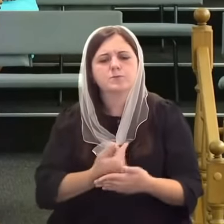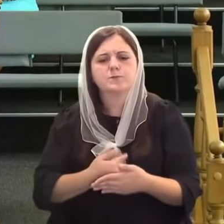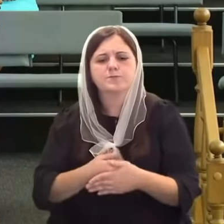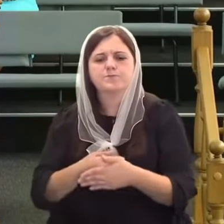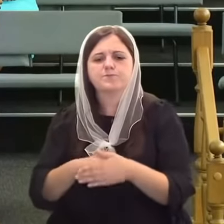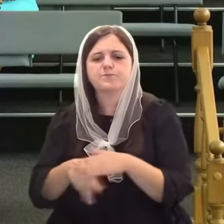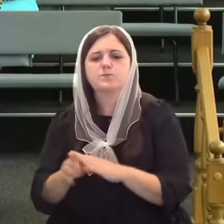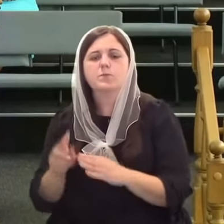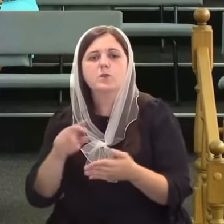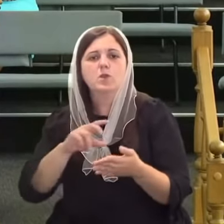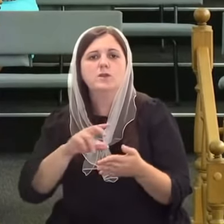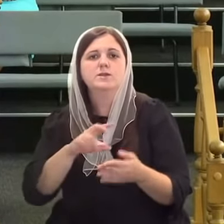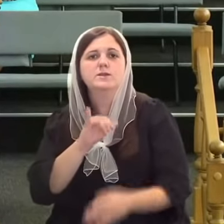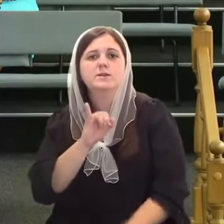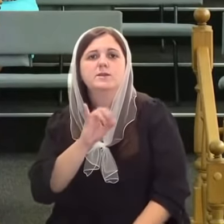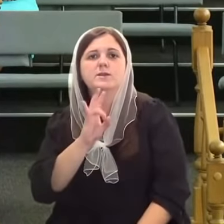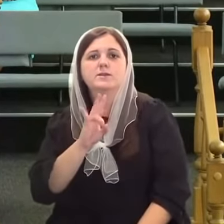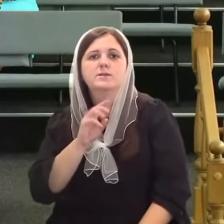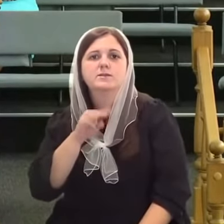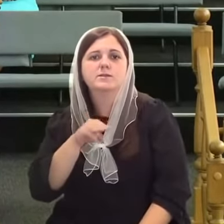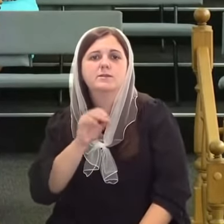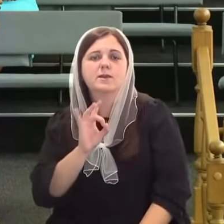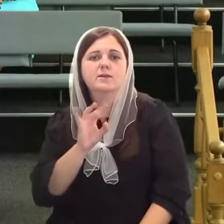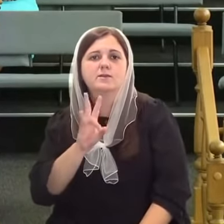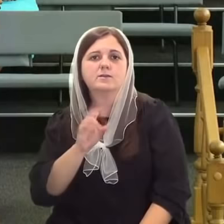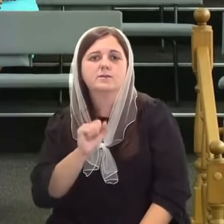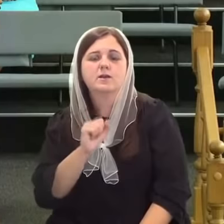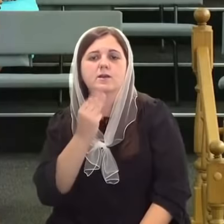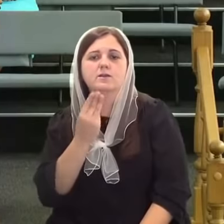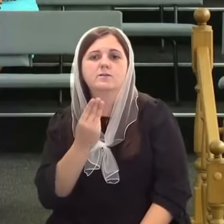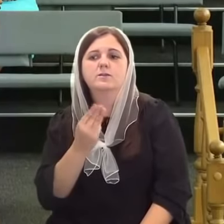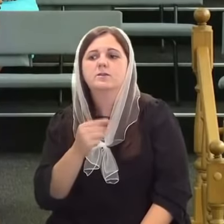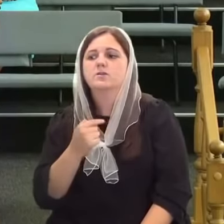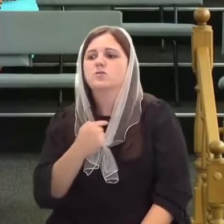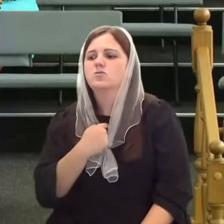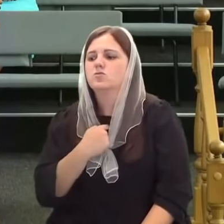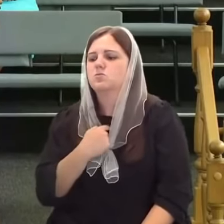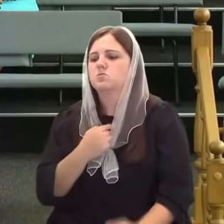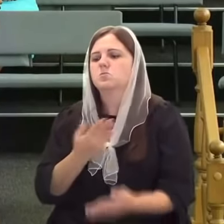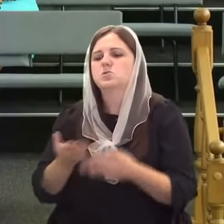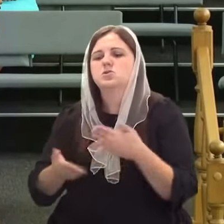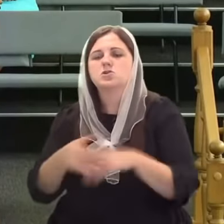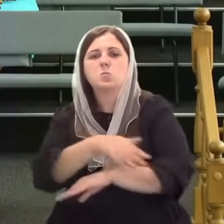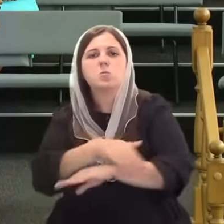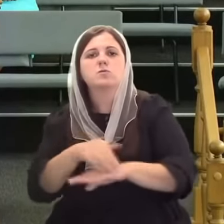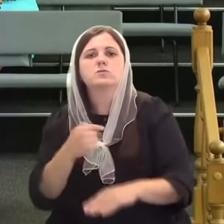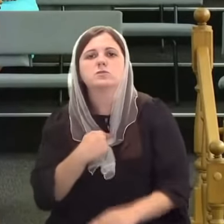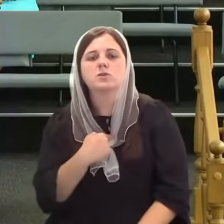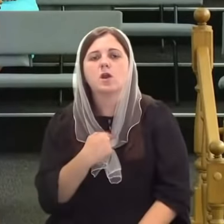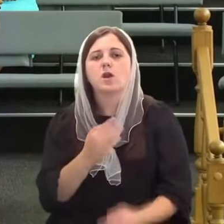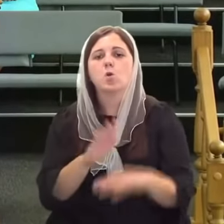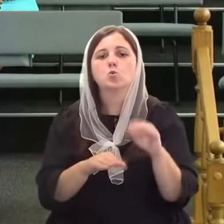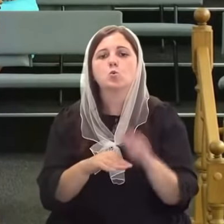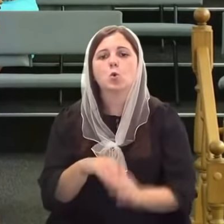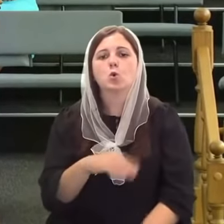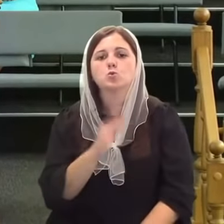по городу, то я закрывал рукой свое лицо. Я не хотел, чтобы на меня смотрели.